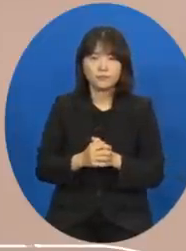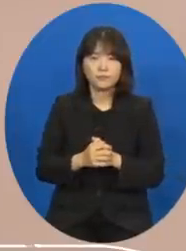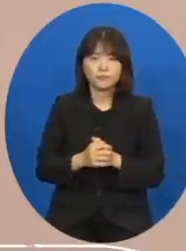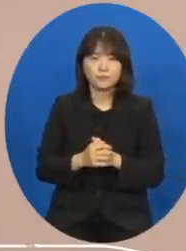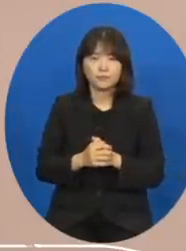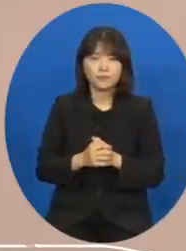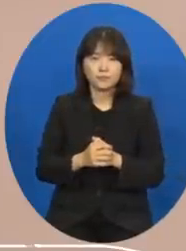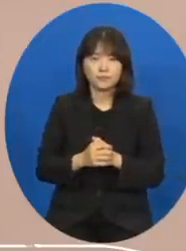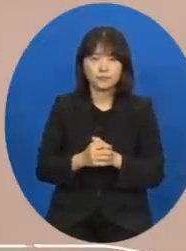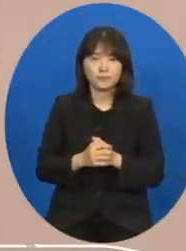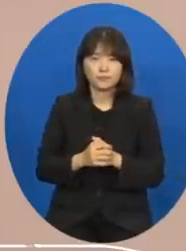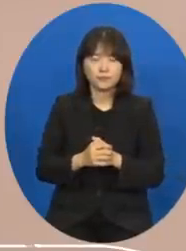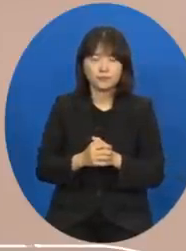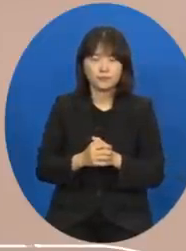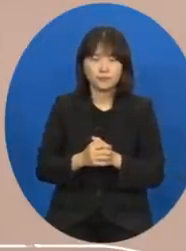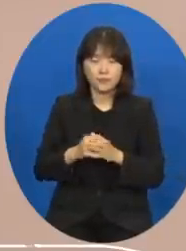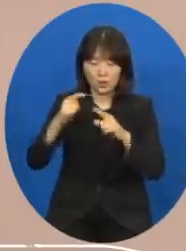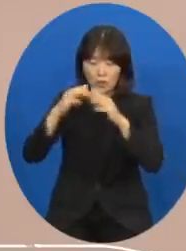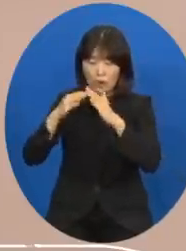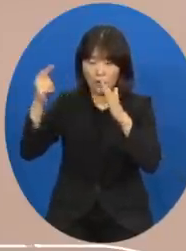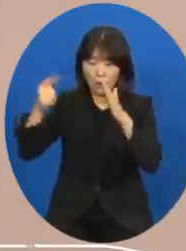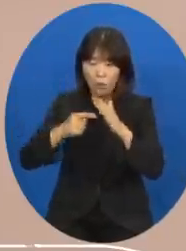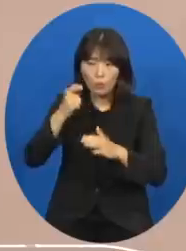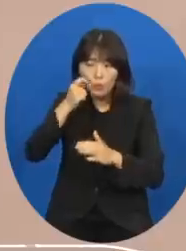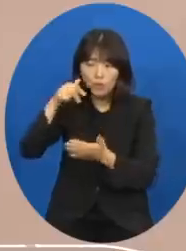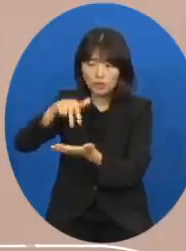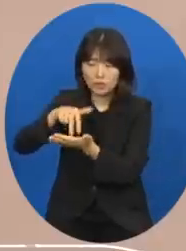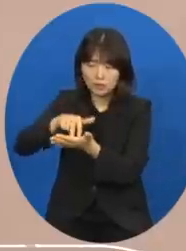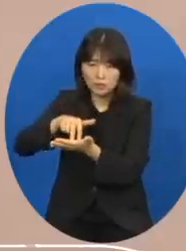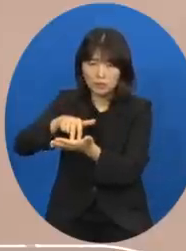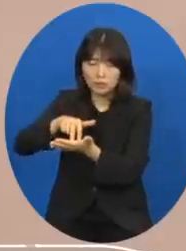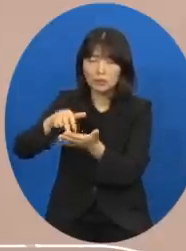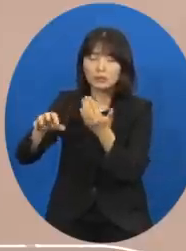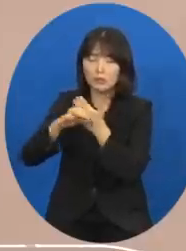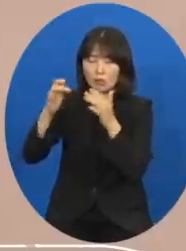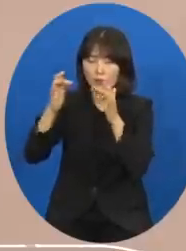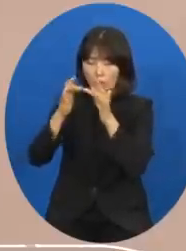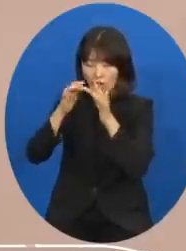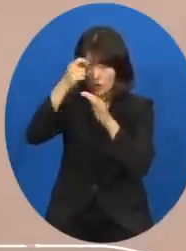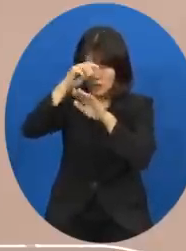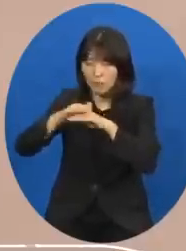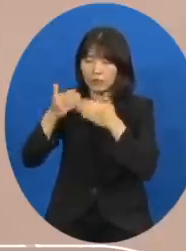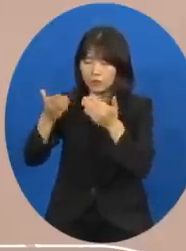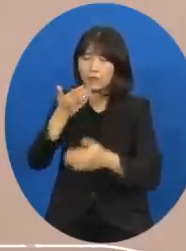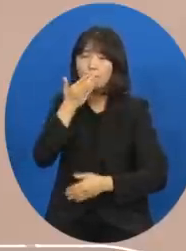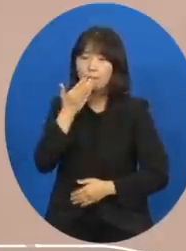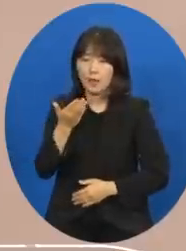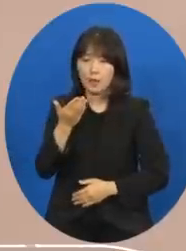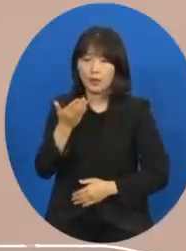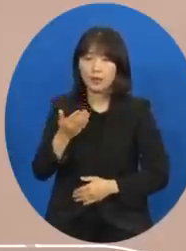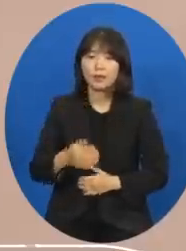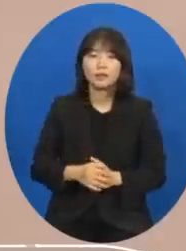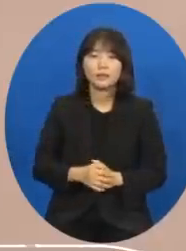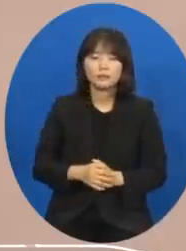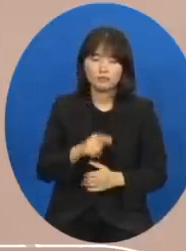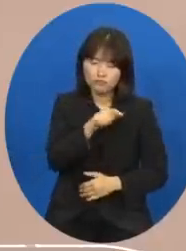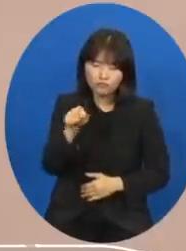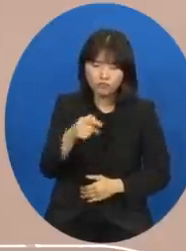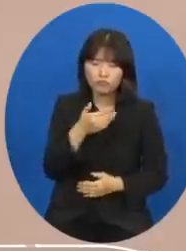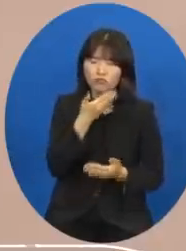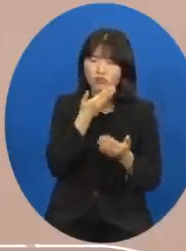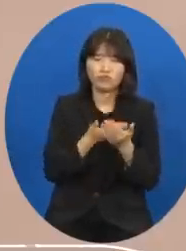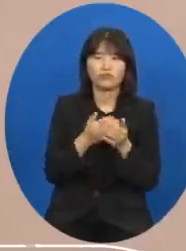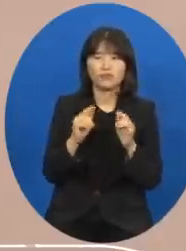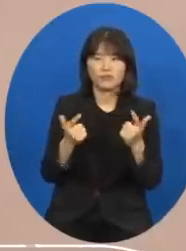있는 형편이 아닌 상황이면 온라인으로 예배할 수도 있다. 그건 중요한 문제가